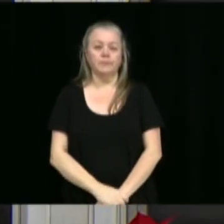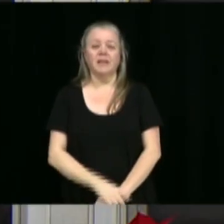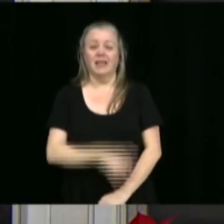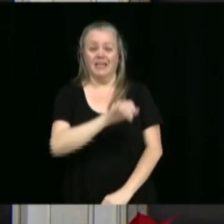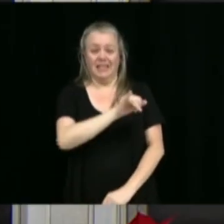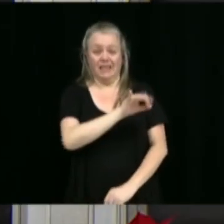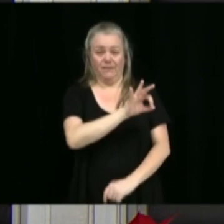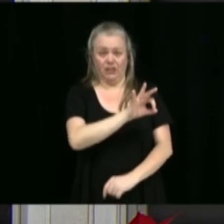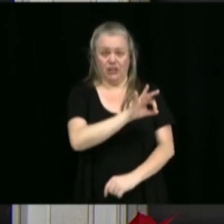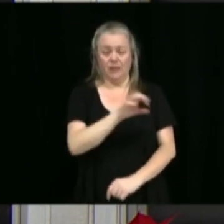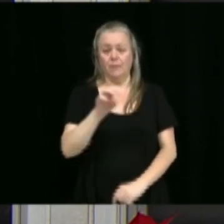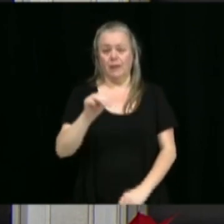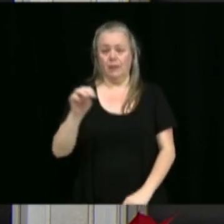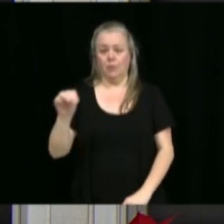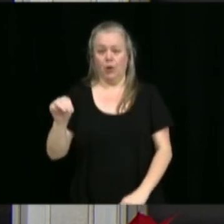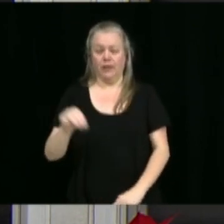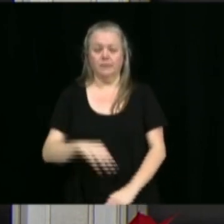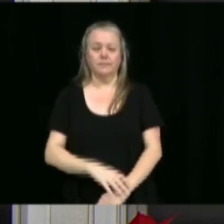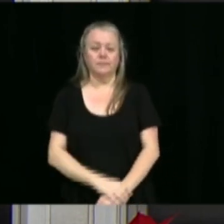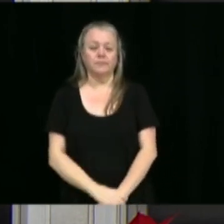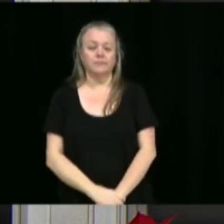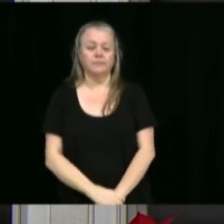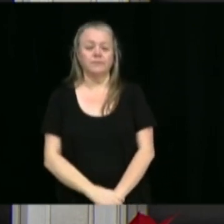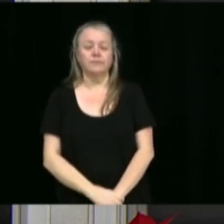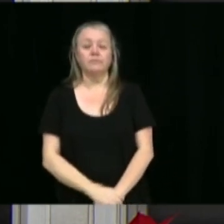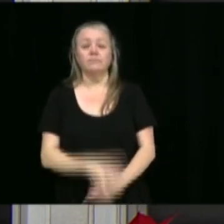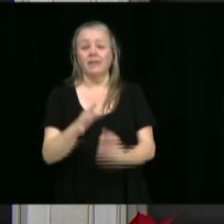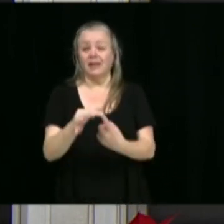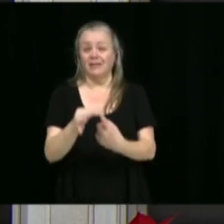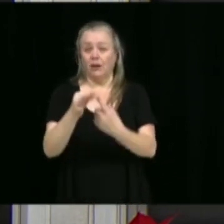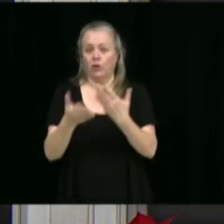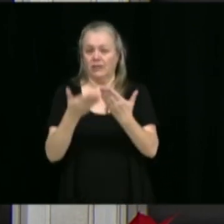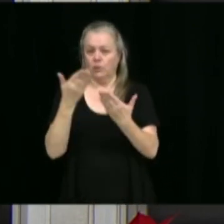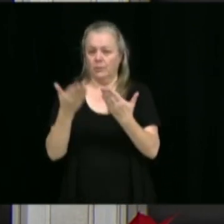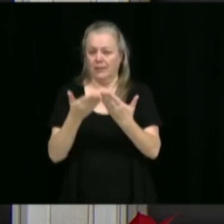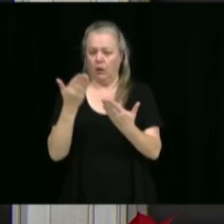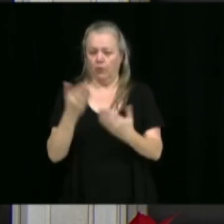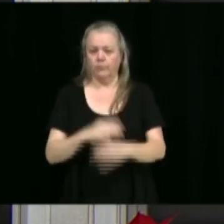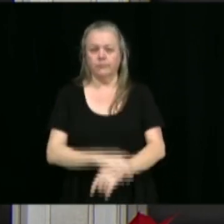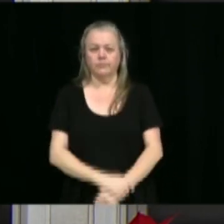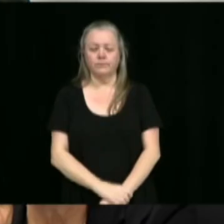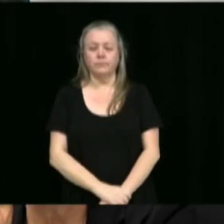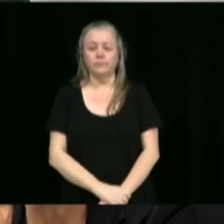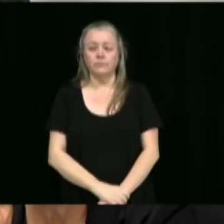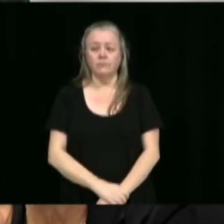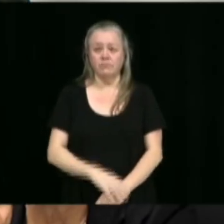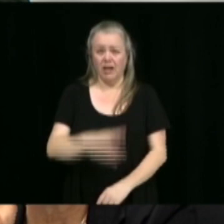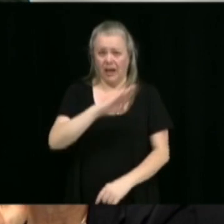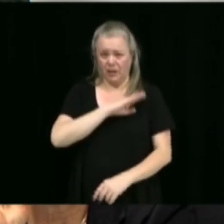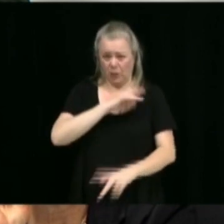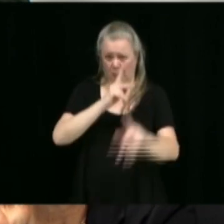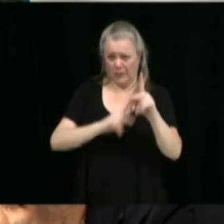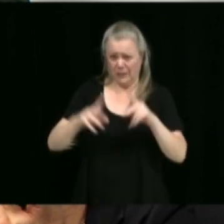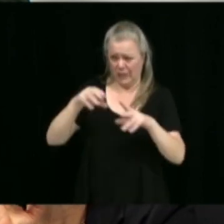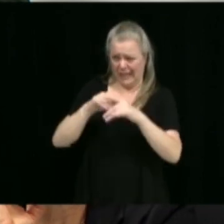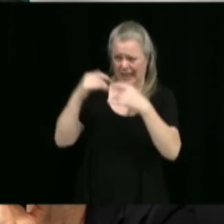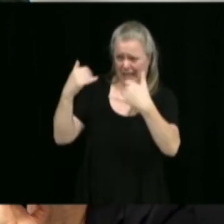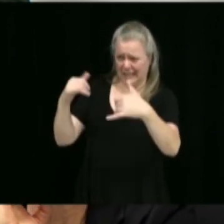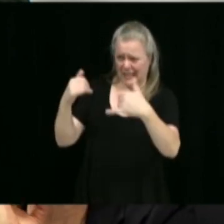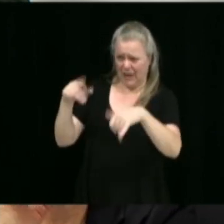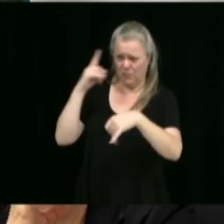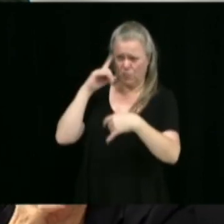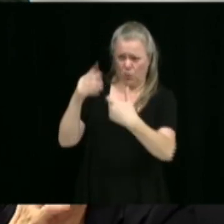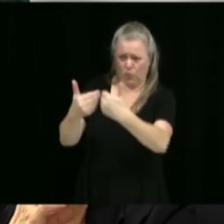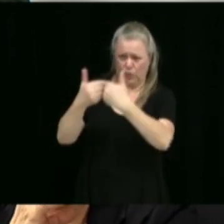Yannick Fréchette. Marc Morin. Dérogation mineure. Est-ce que des personnes sont présentes dans la salle concernant les demandes